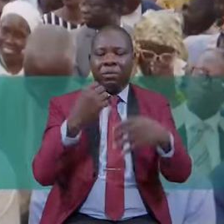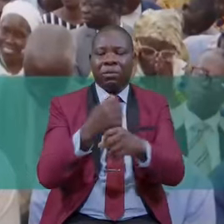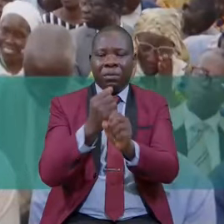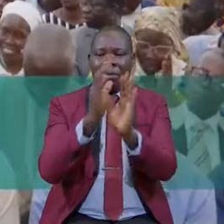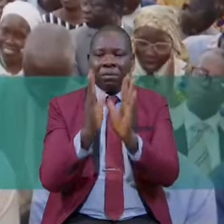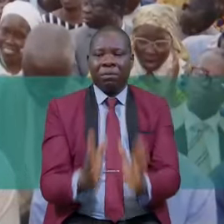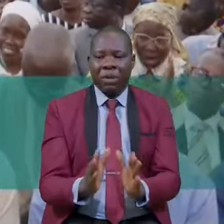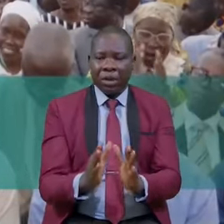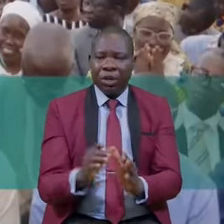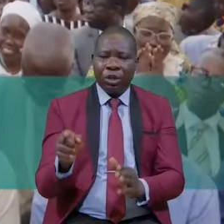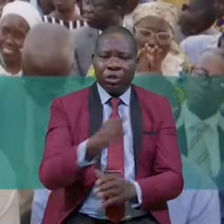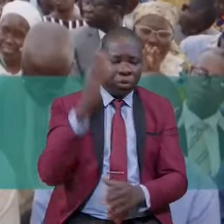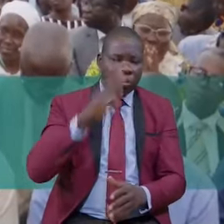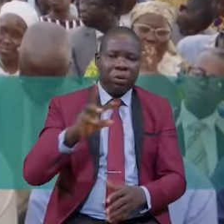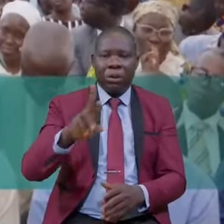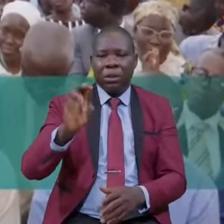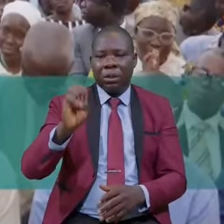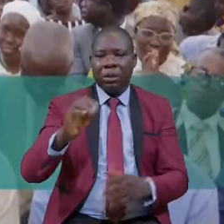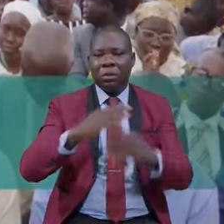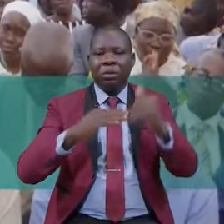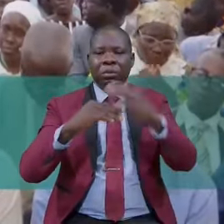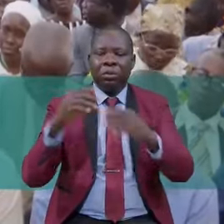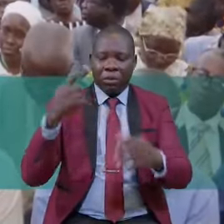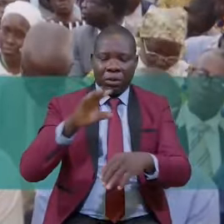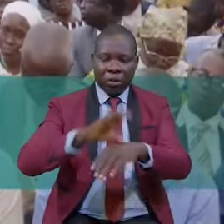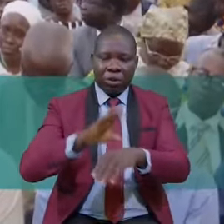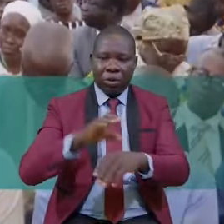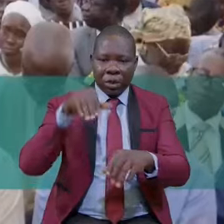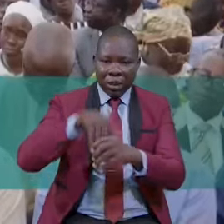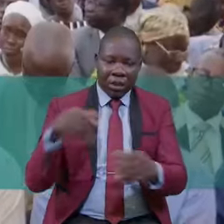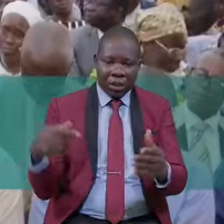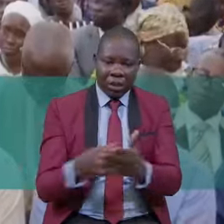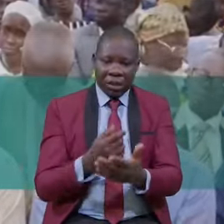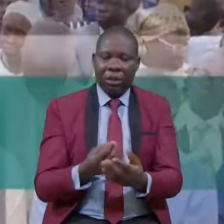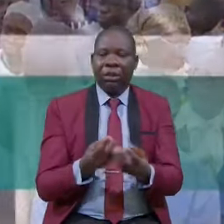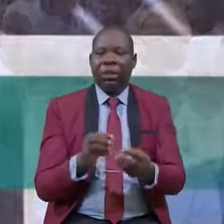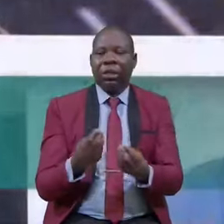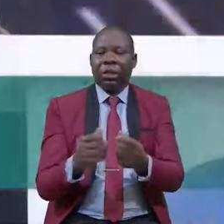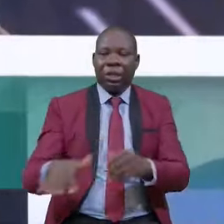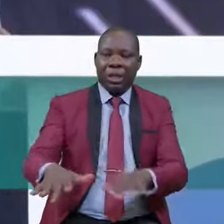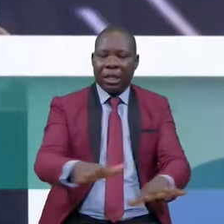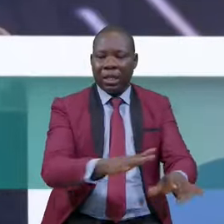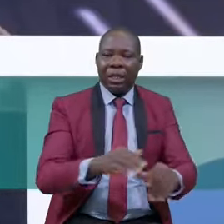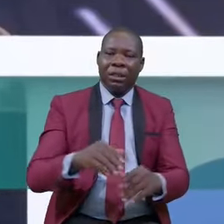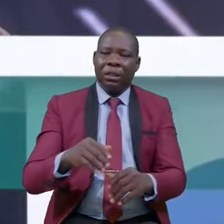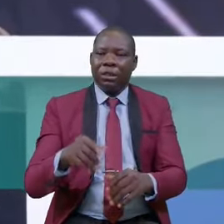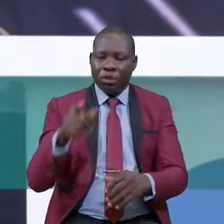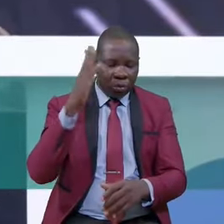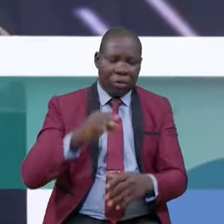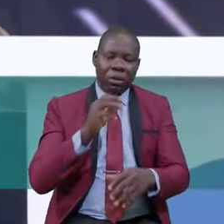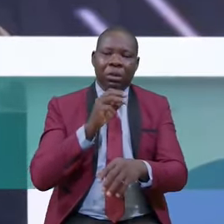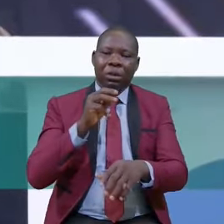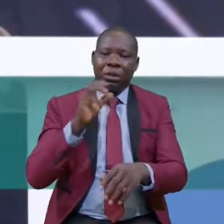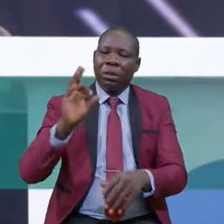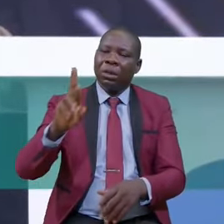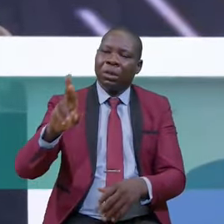church in this land, l'église dans will ce be pays rebuilt. Sera rebâtie. The ministry in this land dans ce will pays be